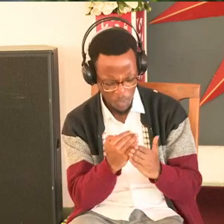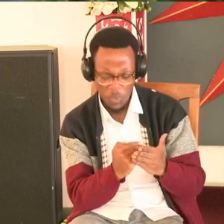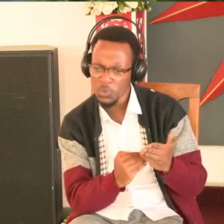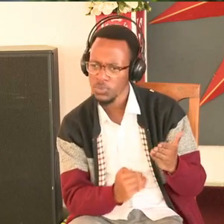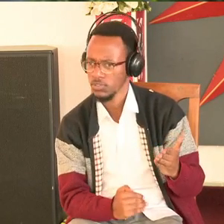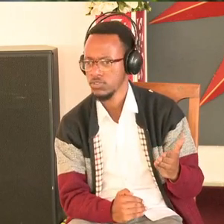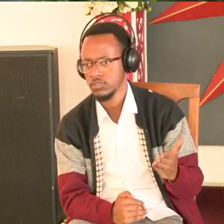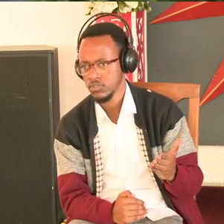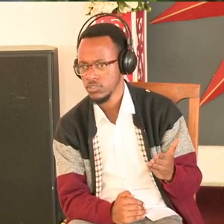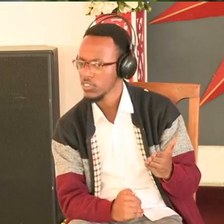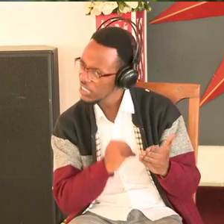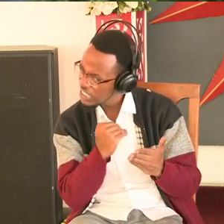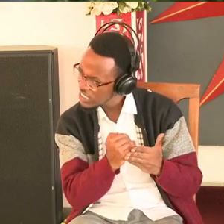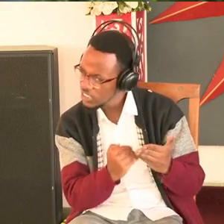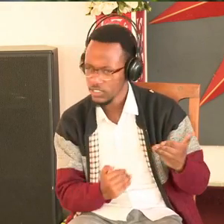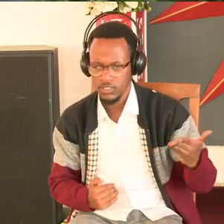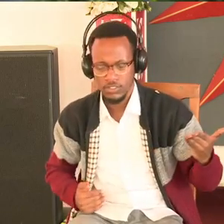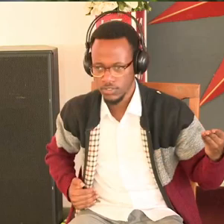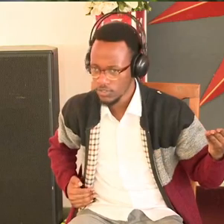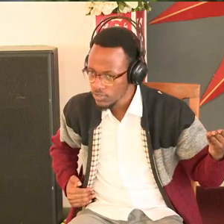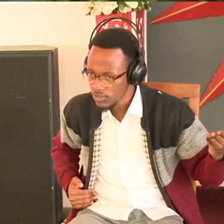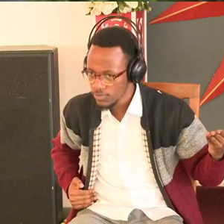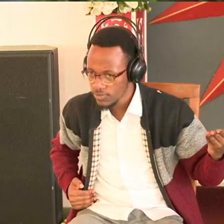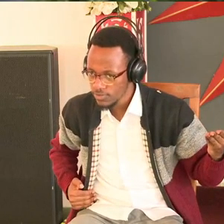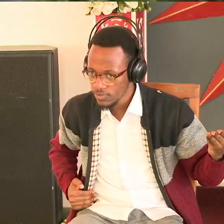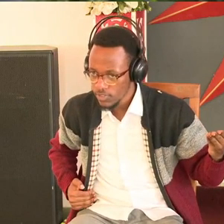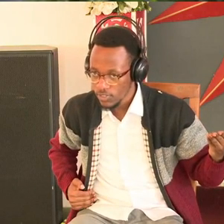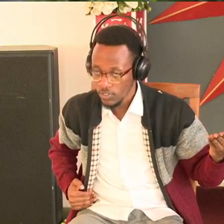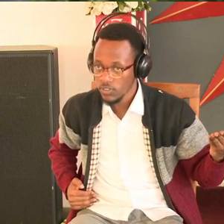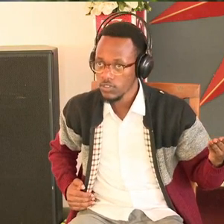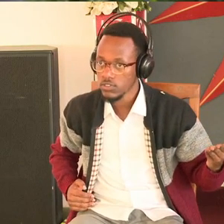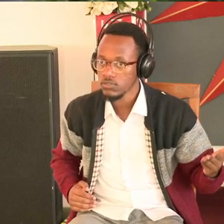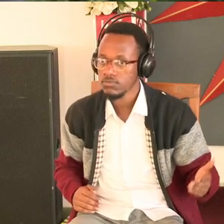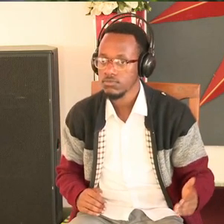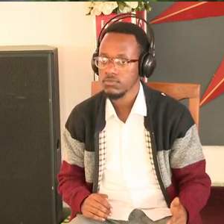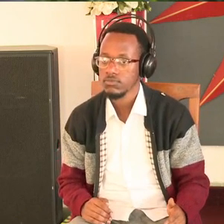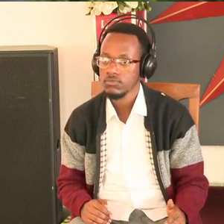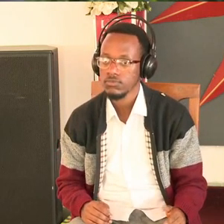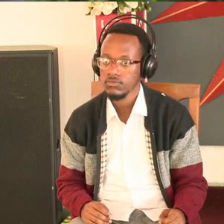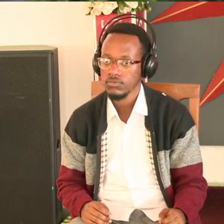ni nayo mpamvu yagombaga kuvuga ku nshuro ya kabiri akavuga ngo